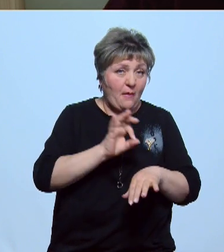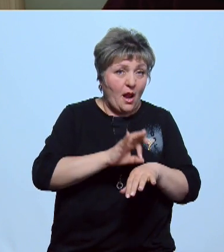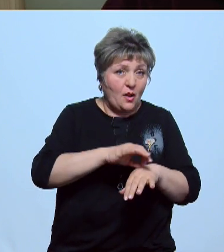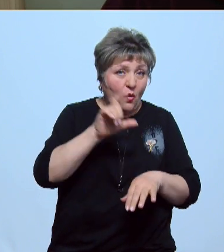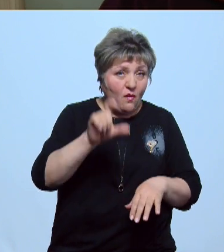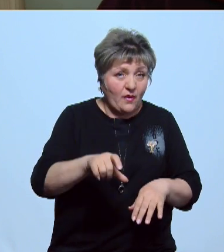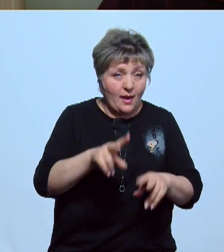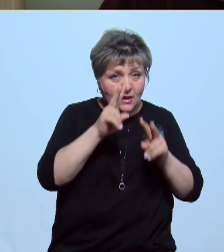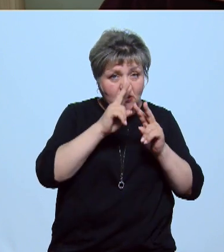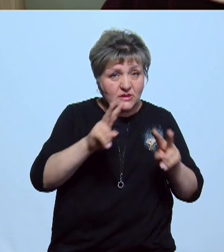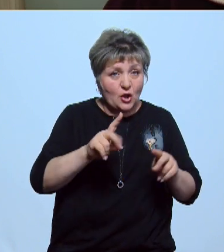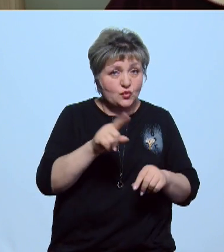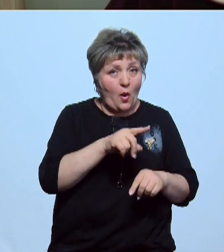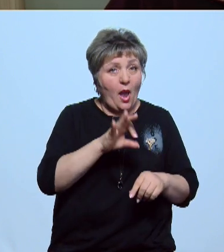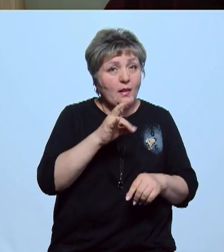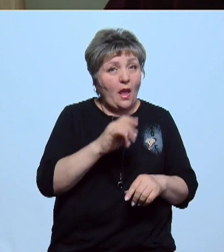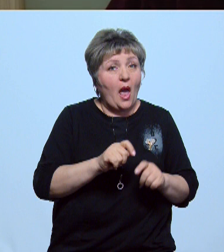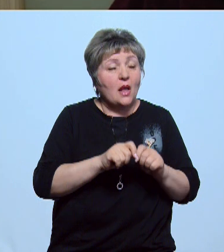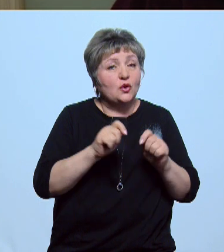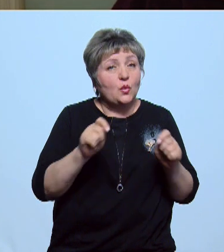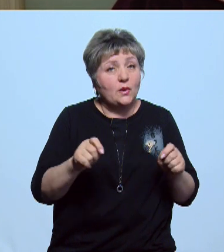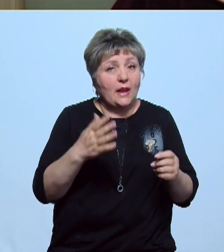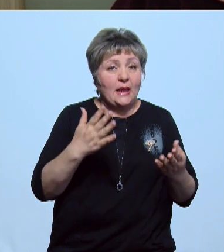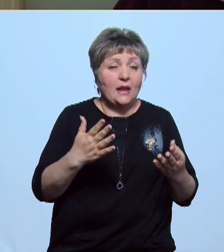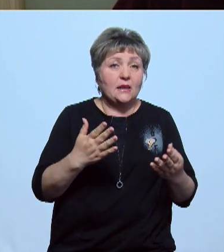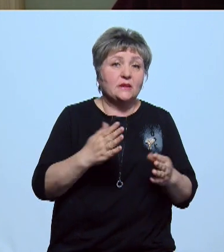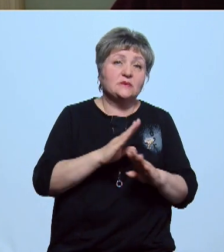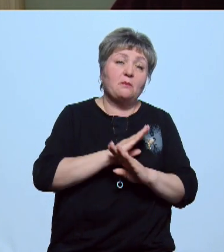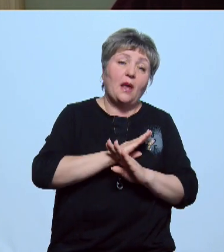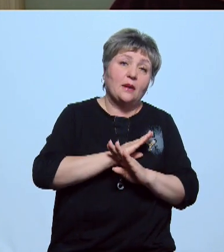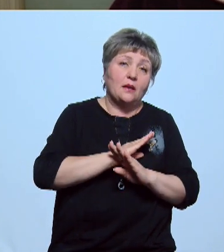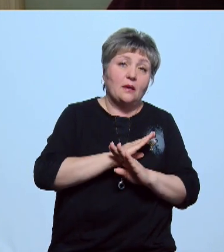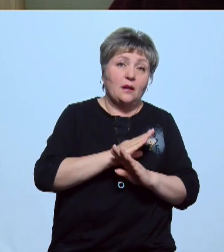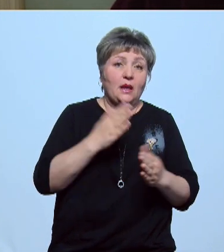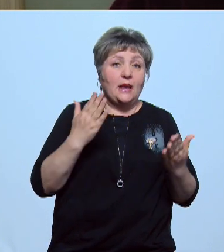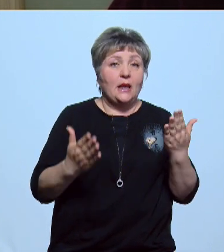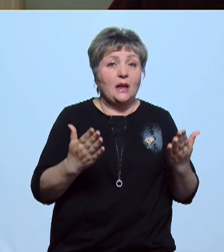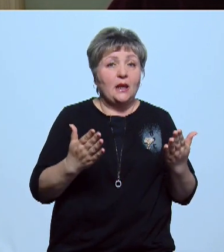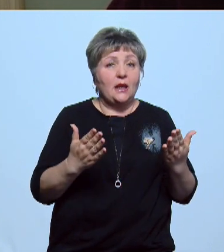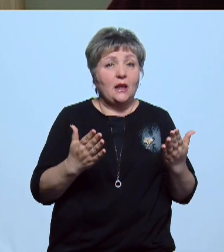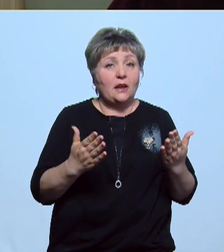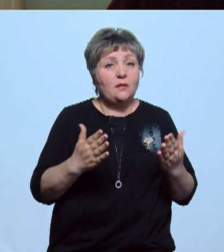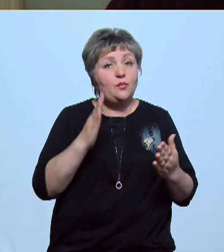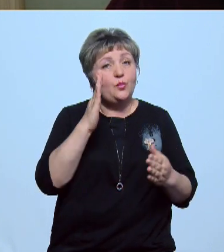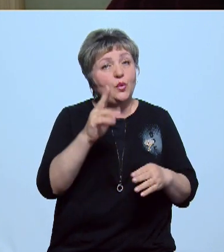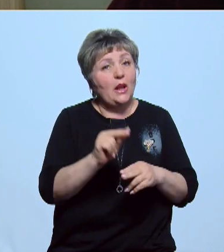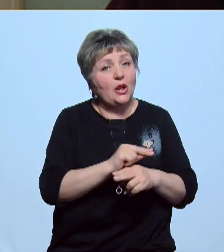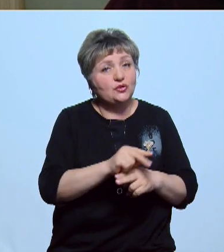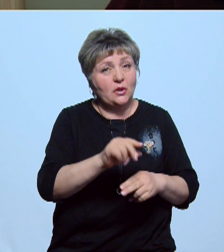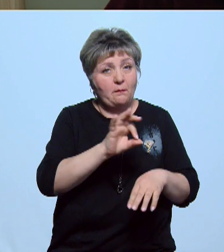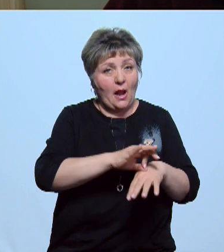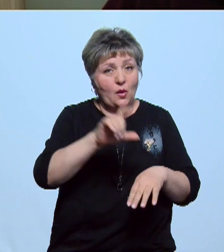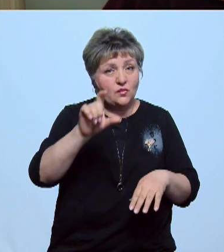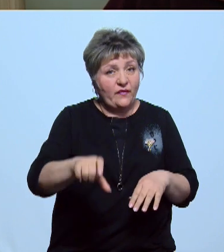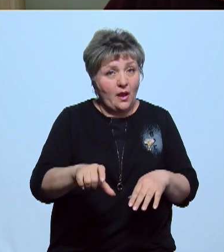не знает, что она откроет. Или смерть, или будет лечить больного.